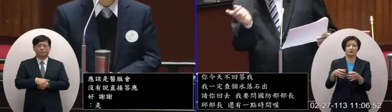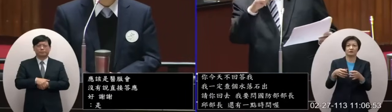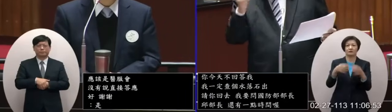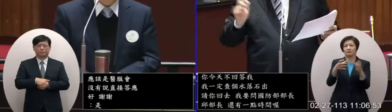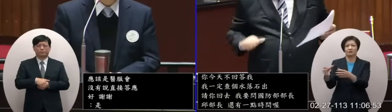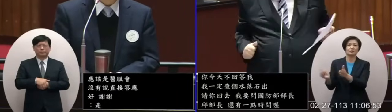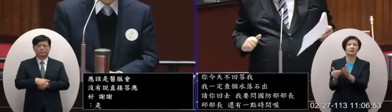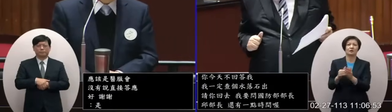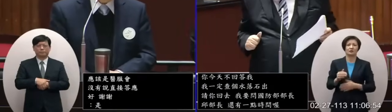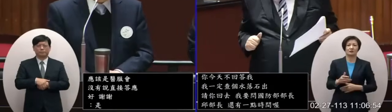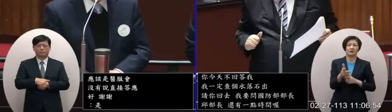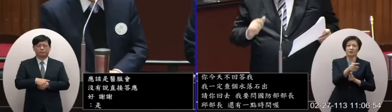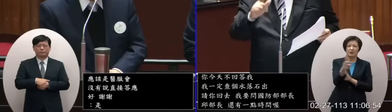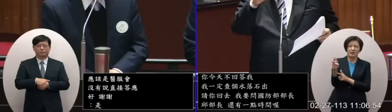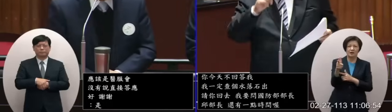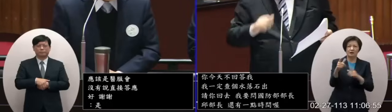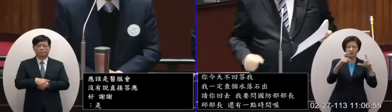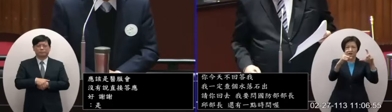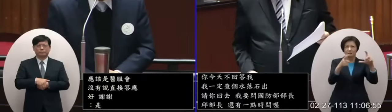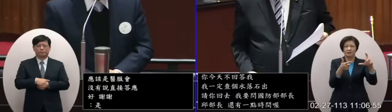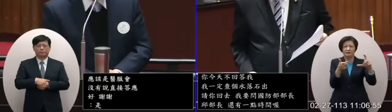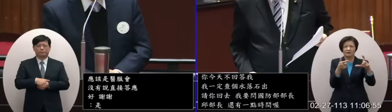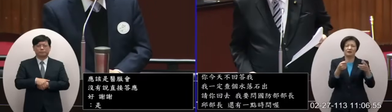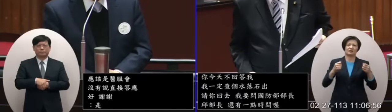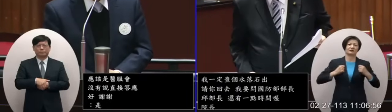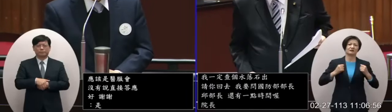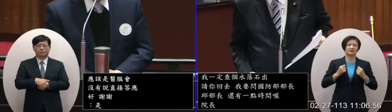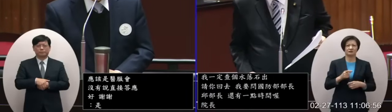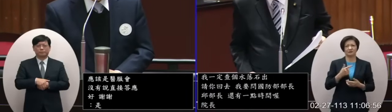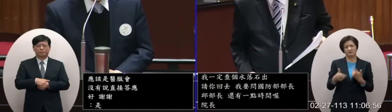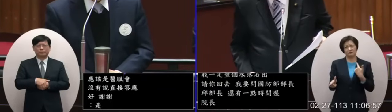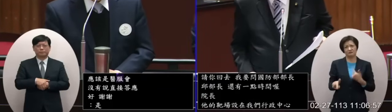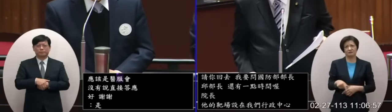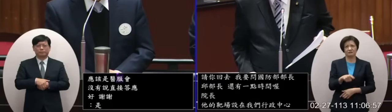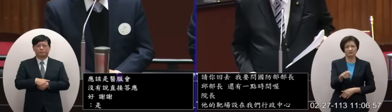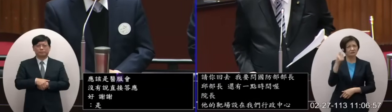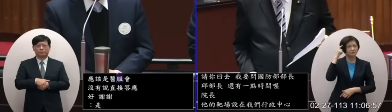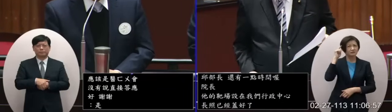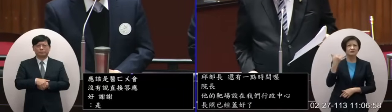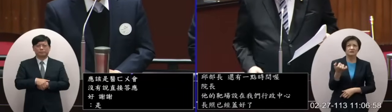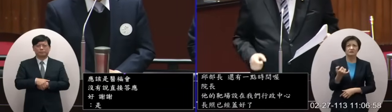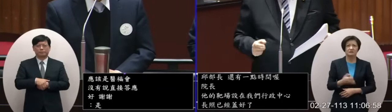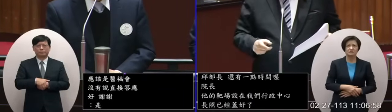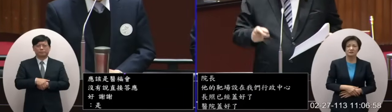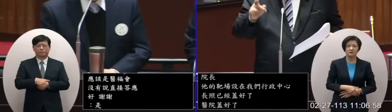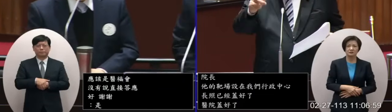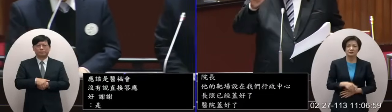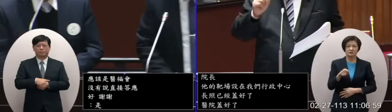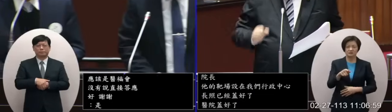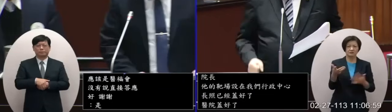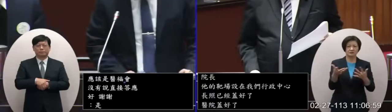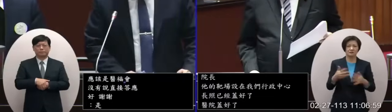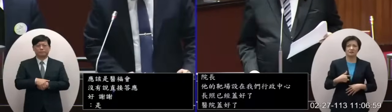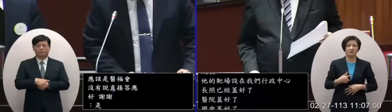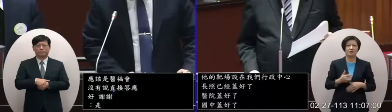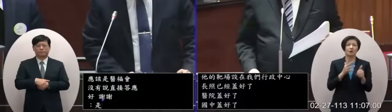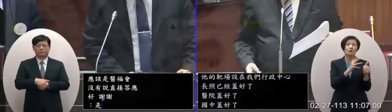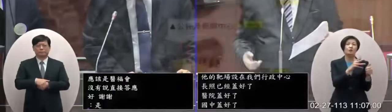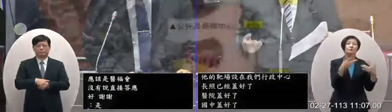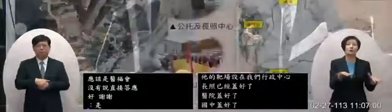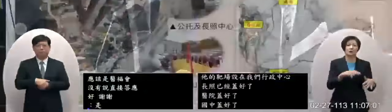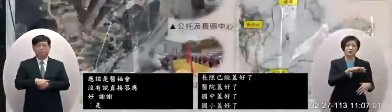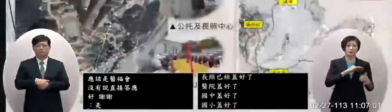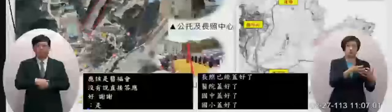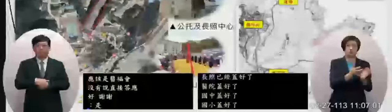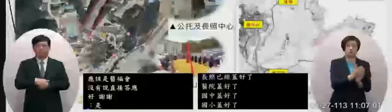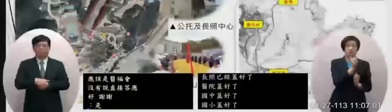那枪打来打去，院长，你听得进去吗？所以这个事情我有问过邱部长，